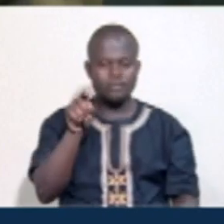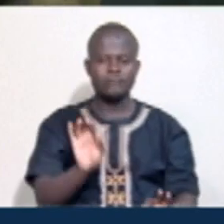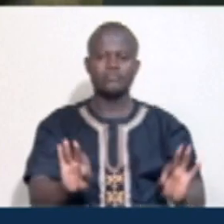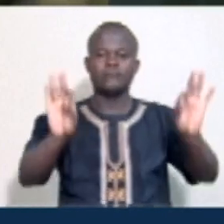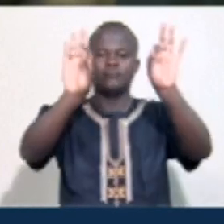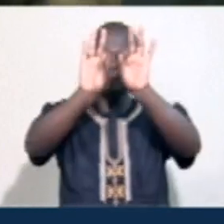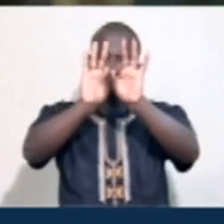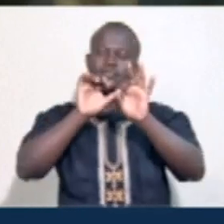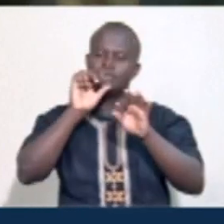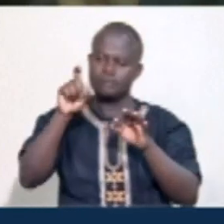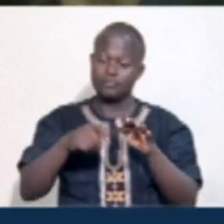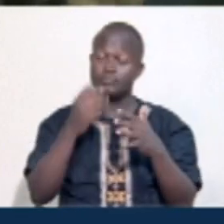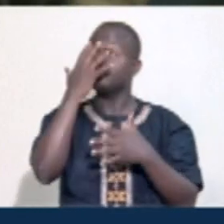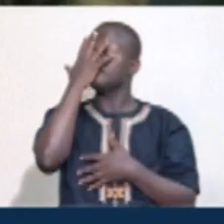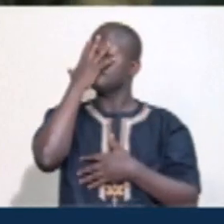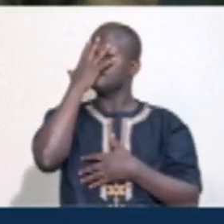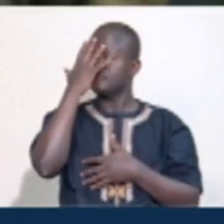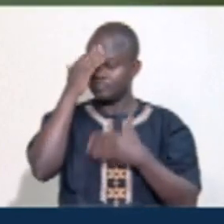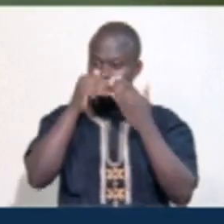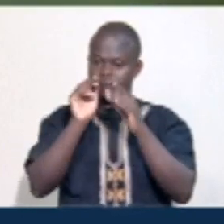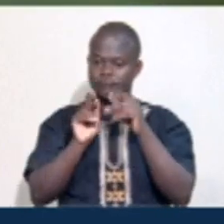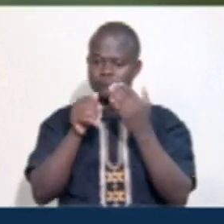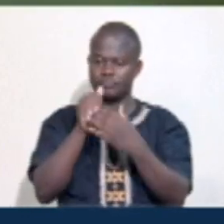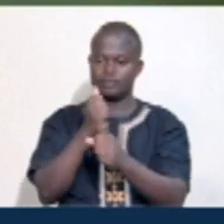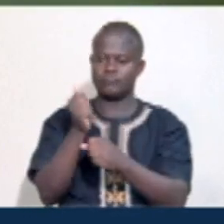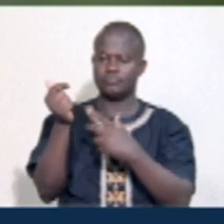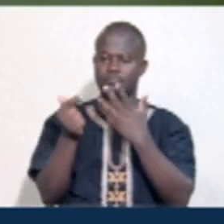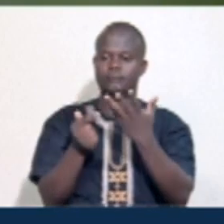yuko mudakwiye kugira isoni ko abantu bakunze gukora ibintu